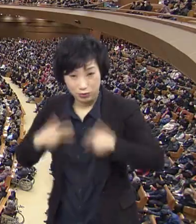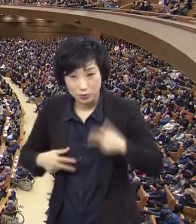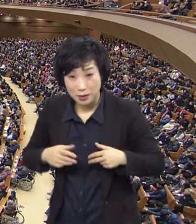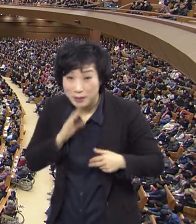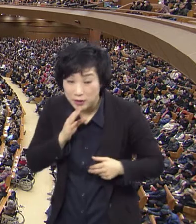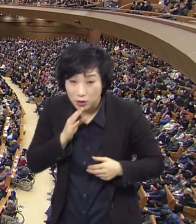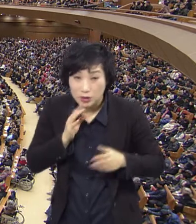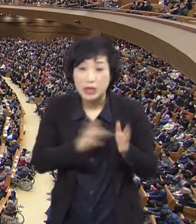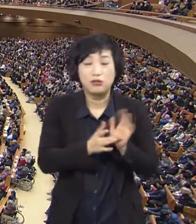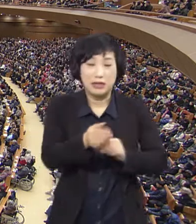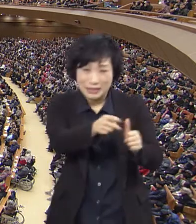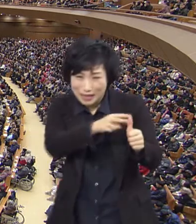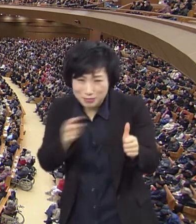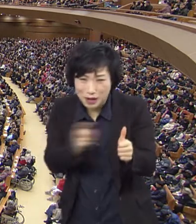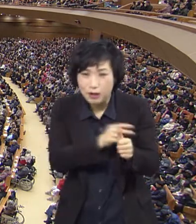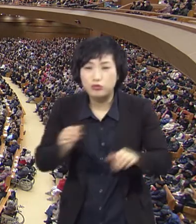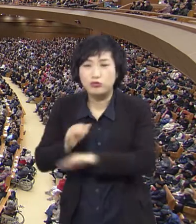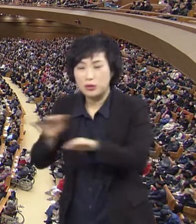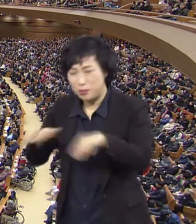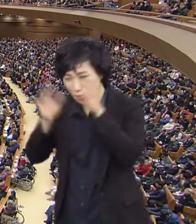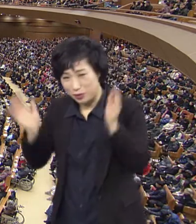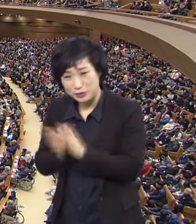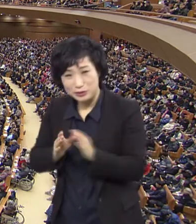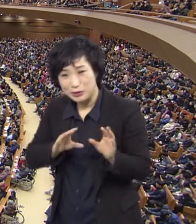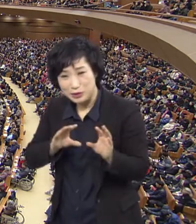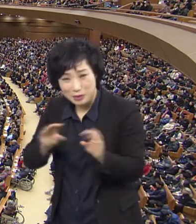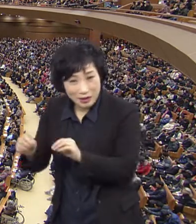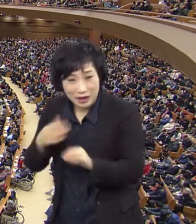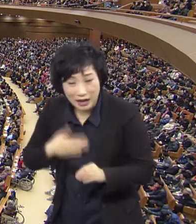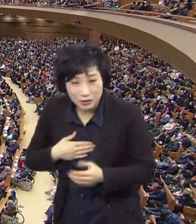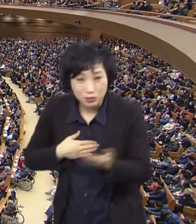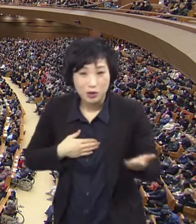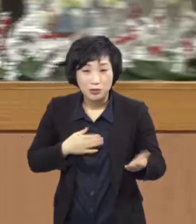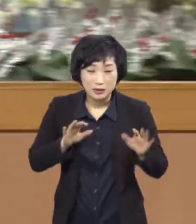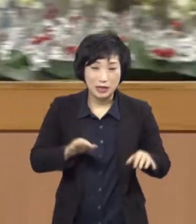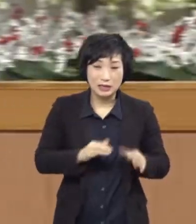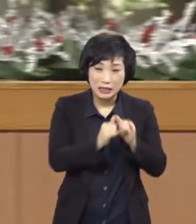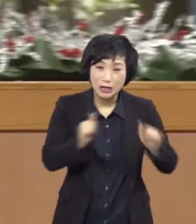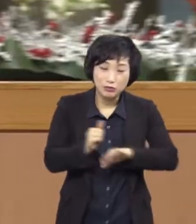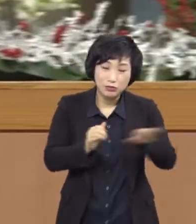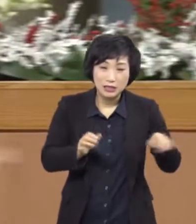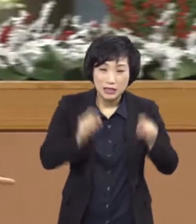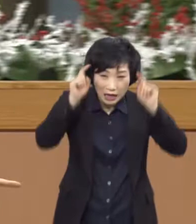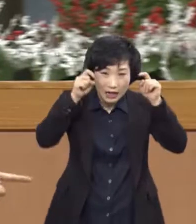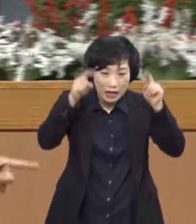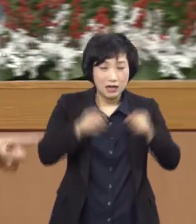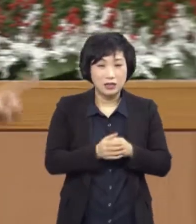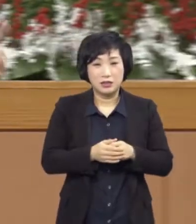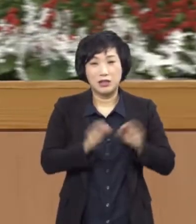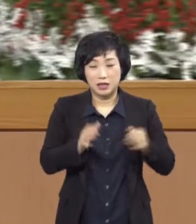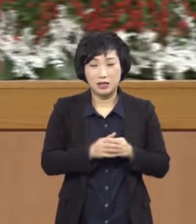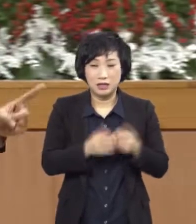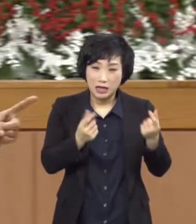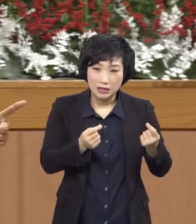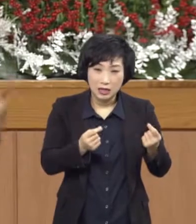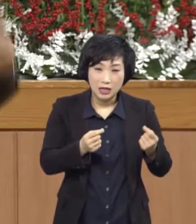나음을 입었도다. 우리는 타양 같아서 각기 제길로 갔거늘 여호와께서는 우리 무리의 죄악을